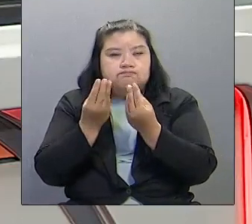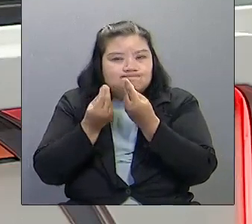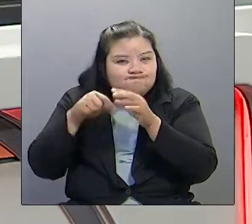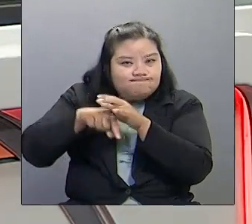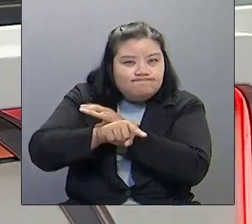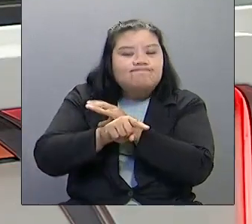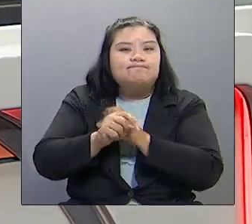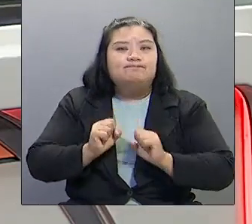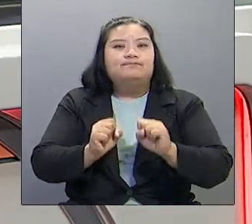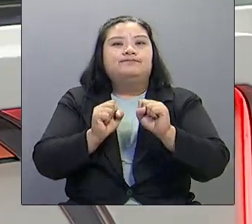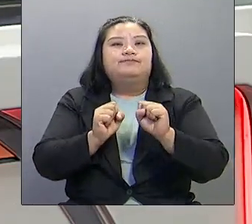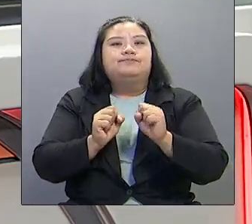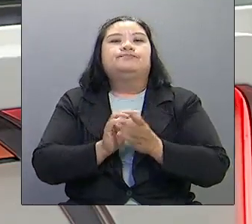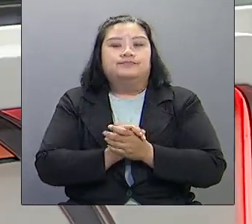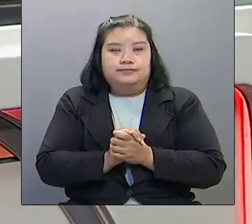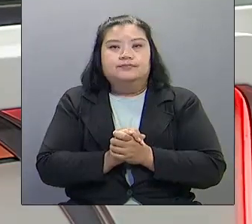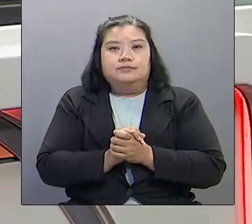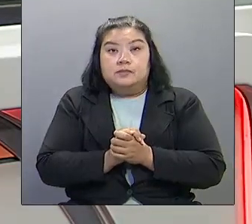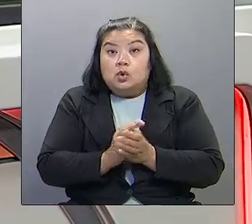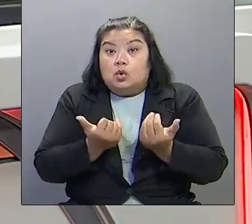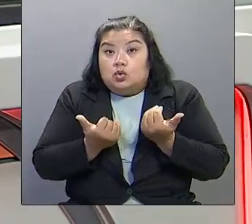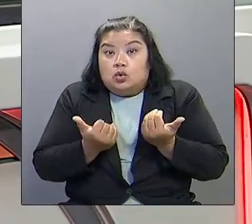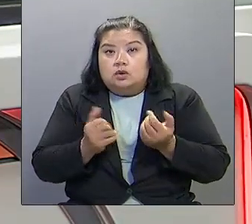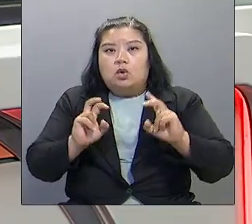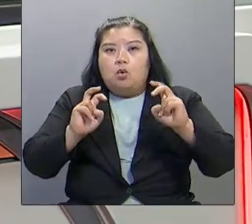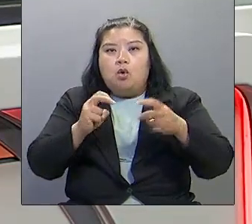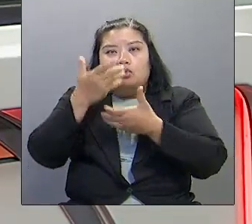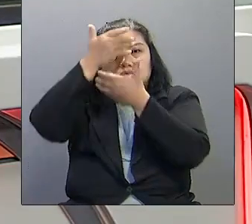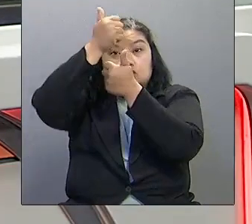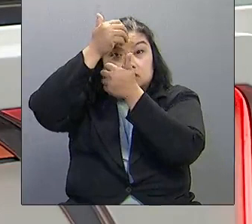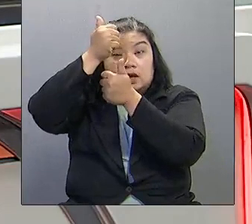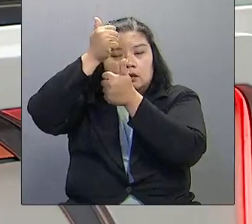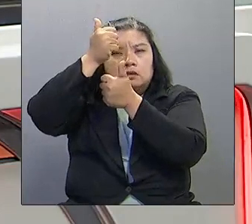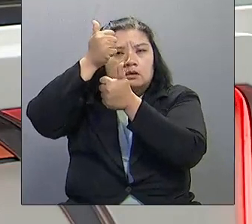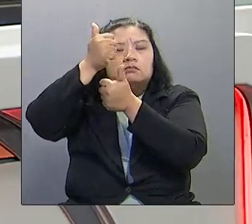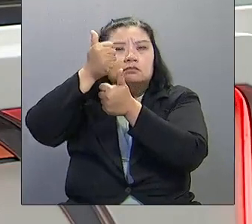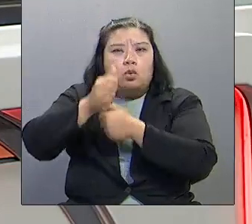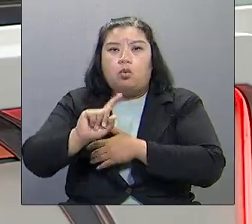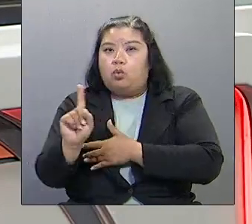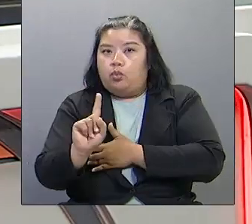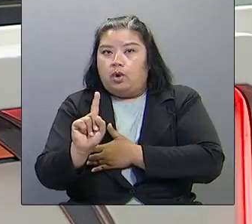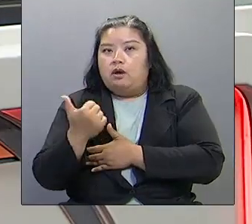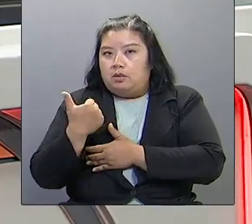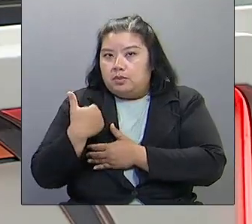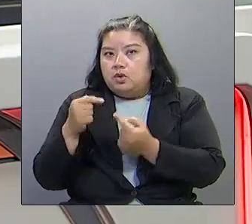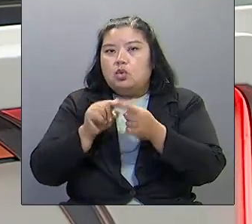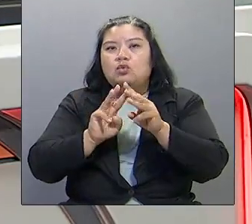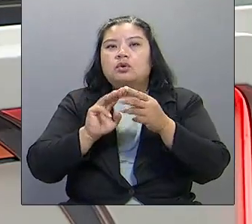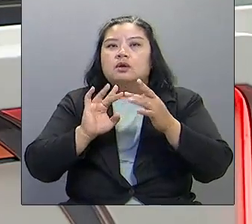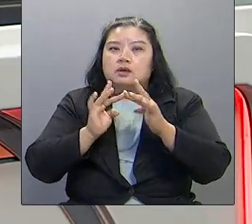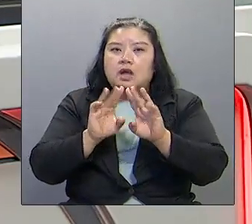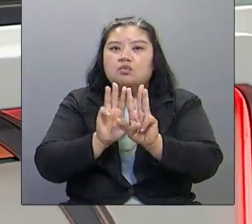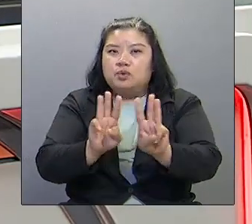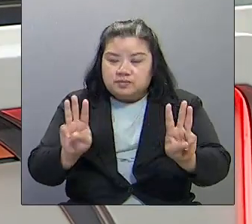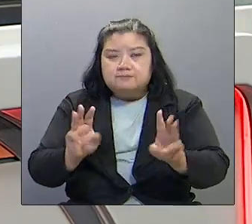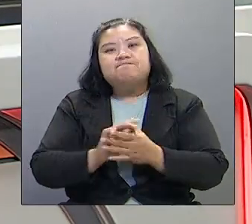มาดูเรื่องที่ในขณะนี้กำลังเป็นประเด็นร้อนอยู่นะคะหลังจากที่มีคนในโซเชียลมีเดียออกมาโ